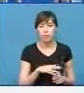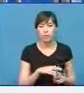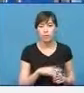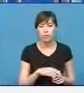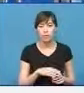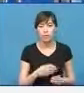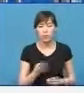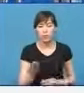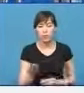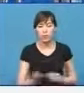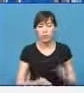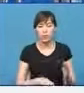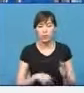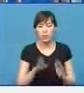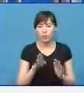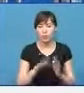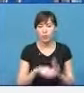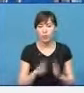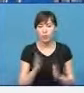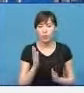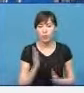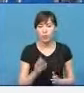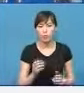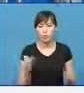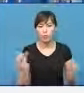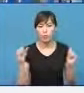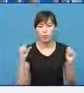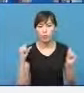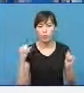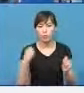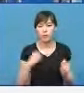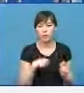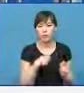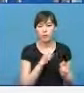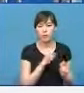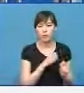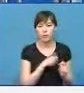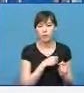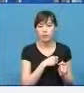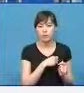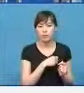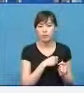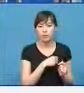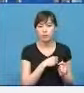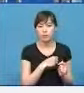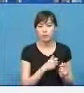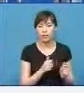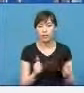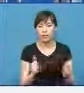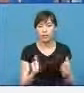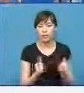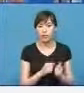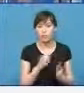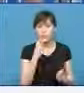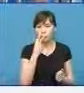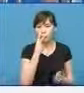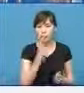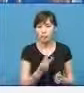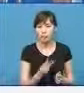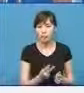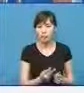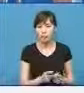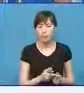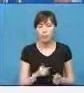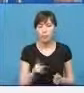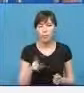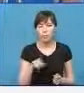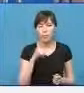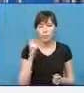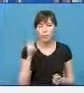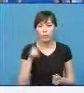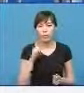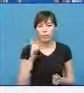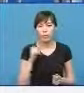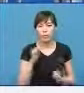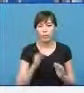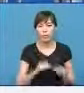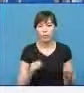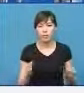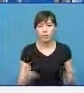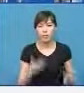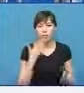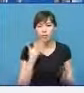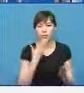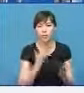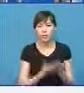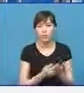енді мынау жалпы өзіміз спортқа өзімізді жақындау қылып көрсетіп спорт арқылы болашақ жас жеткіншектерге үлгі көрсету.